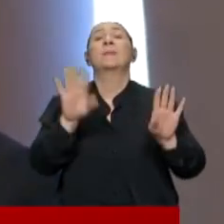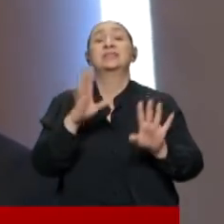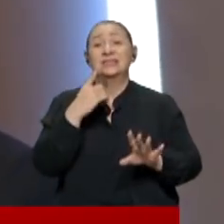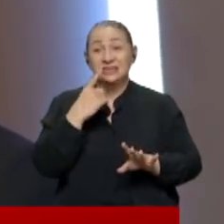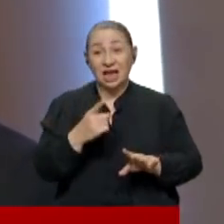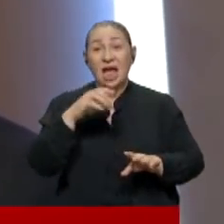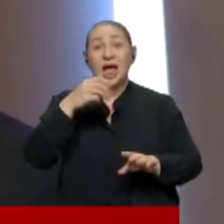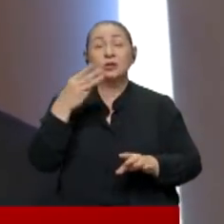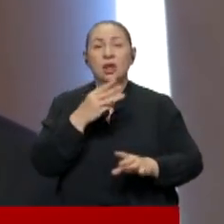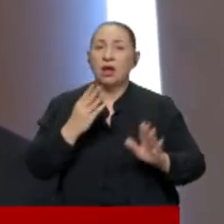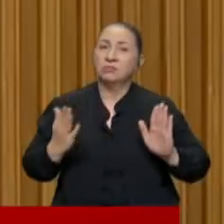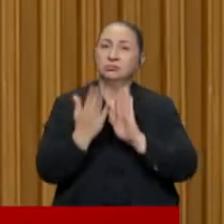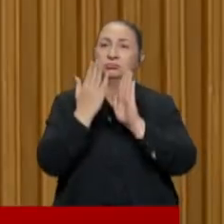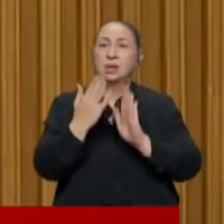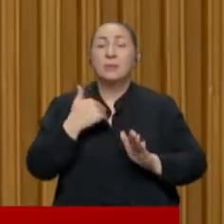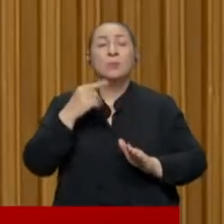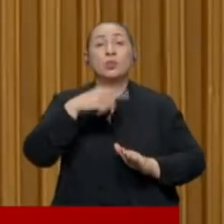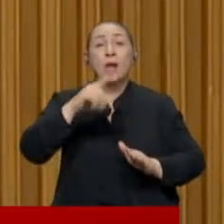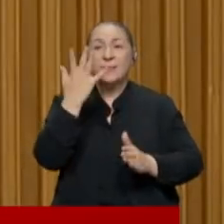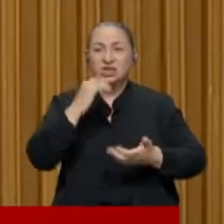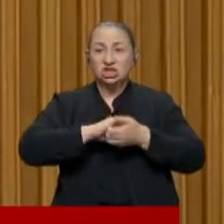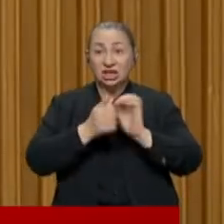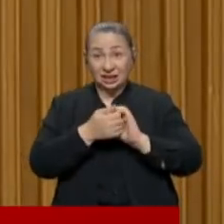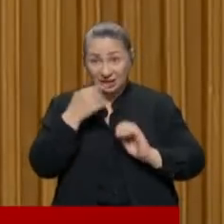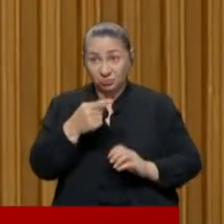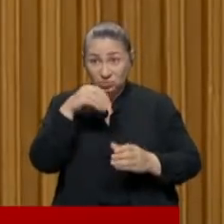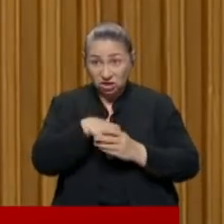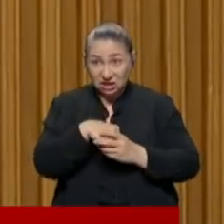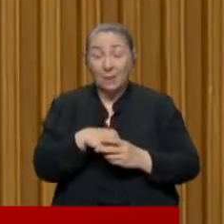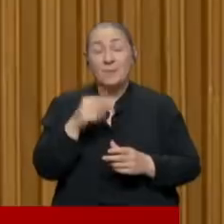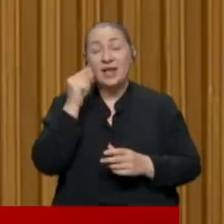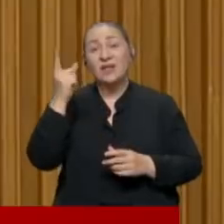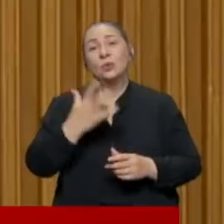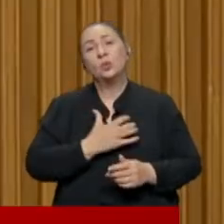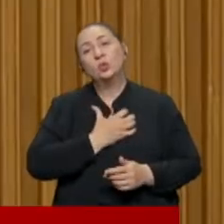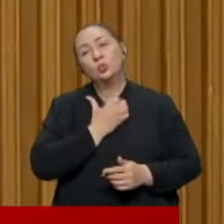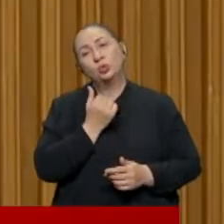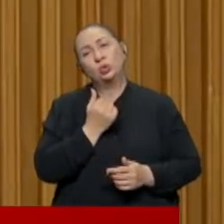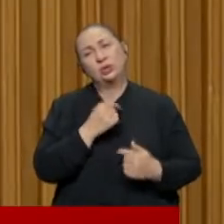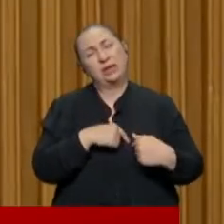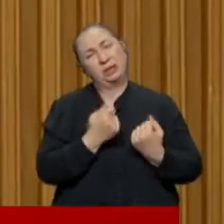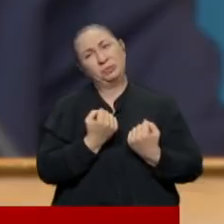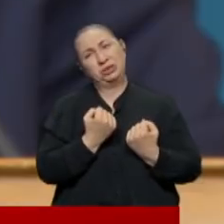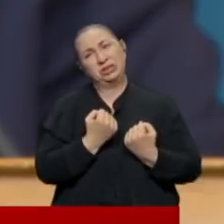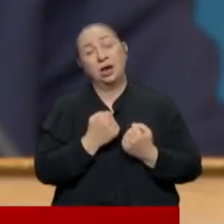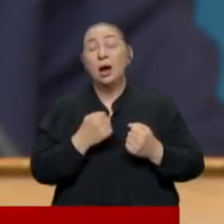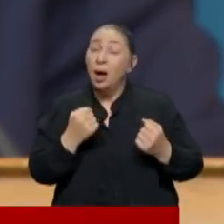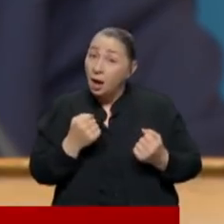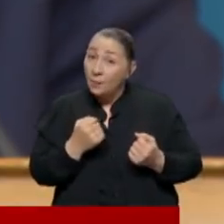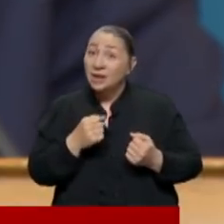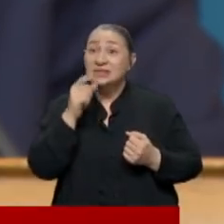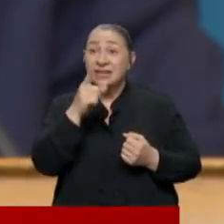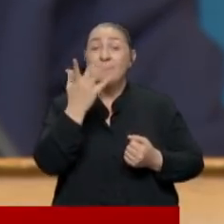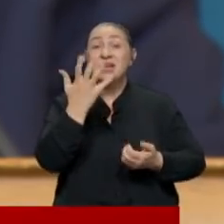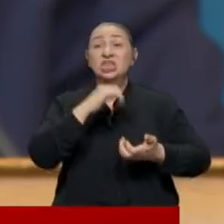diyerek Erdoğan'a rest çekti Ben bunlara beşli çete dediğim içinde beyefendi üzülmüş incinmiş Evet